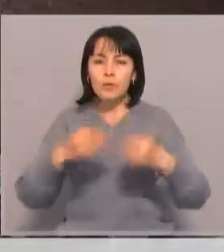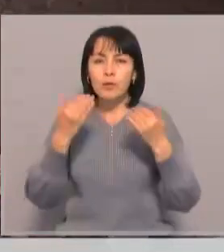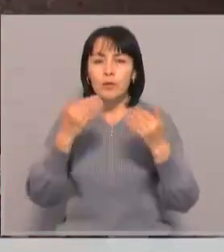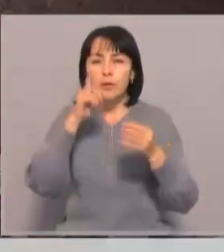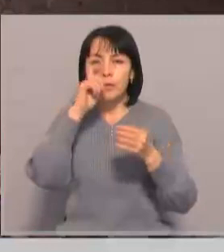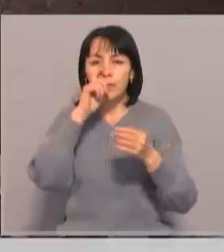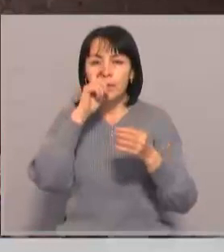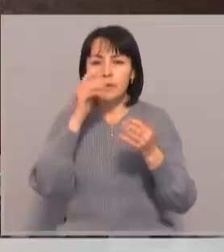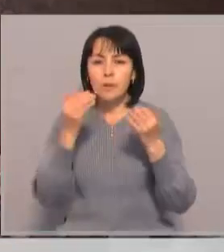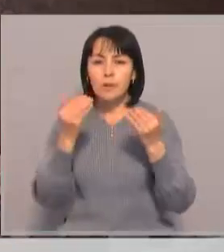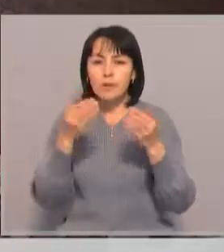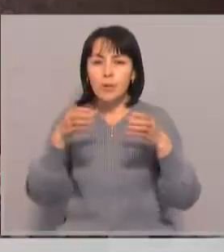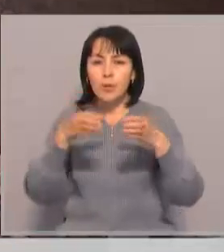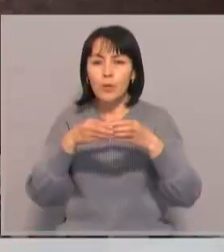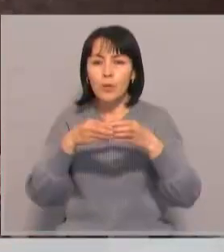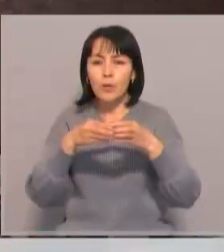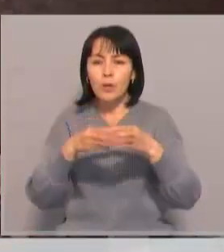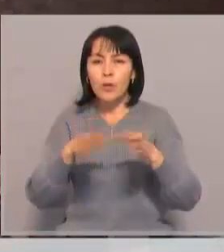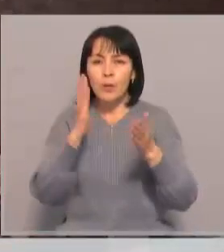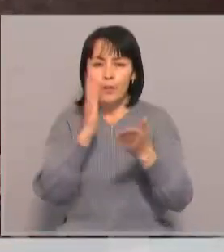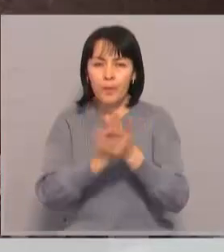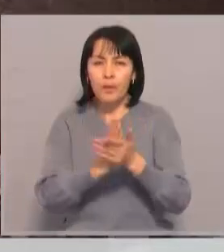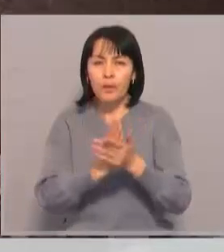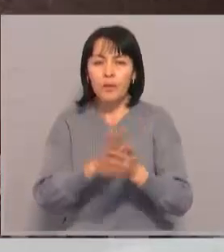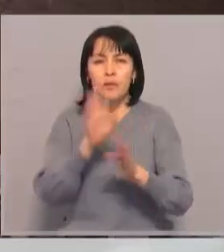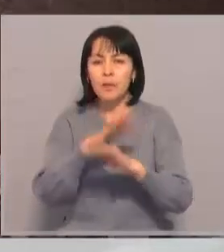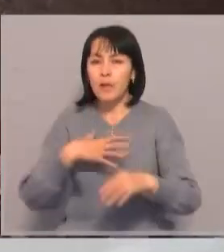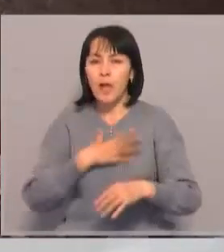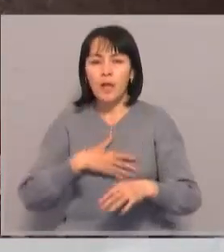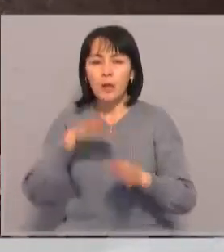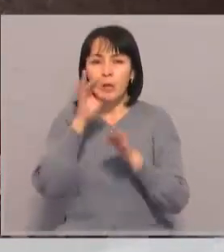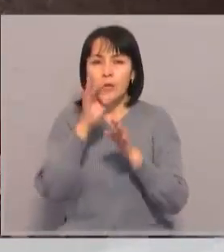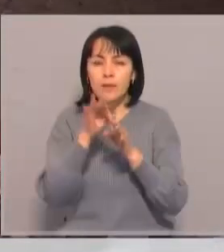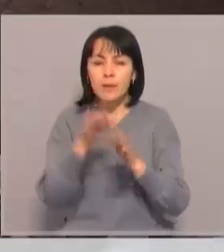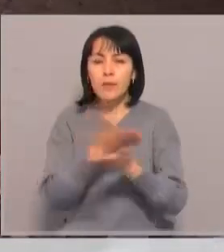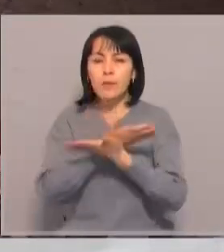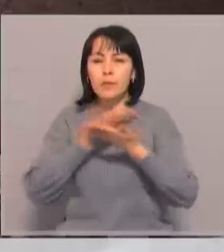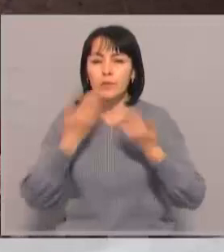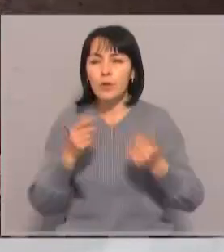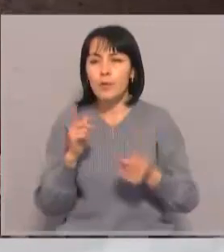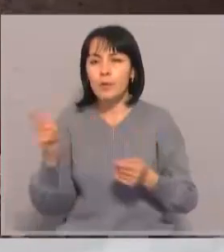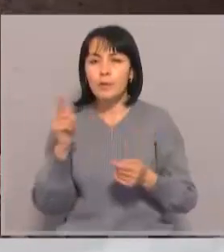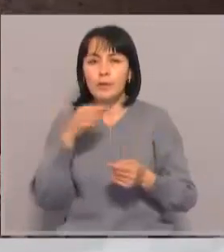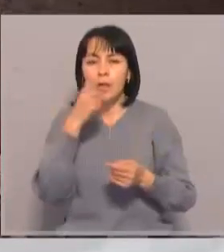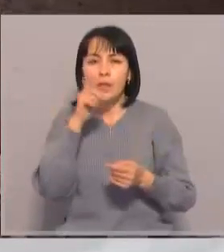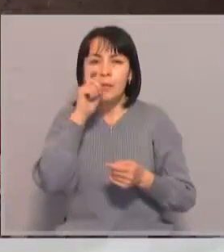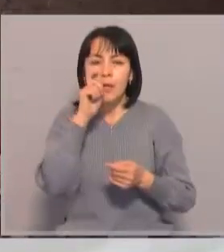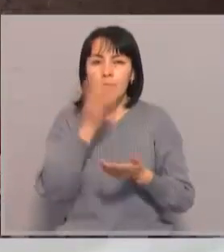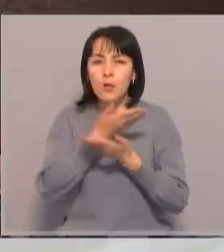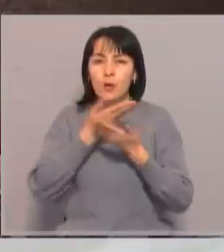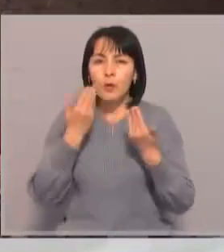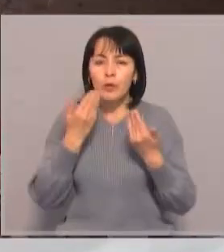Енді пияздың қоры жеткілікті. Ешқандай дүрбелең сап, ары бері бір-біріңізге айтып, ойбай пияз таусылып отыр